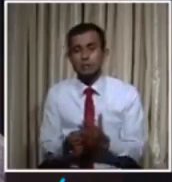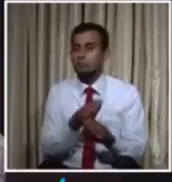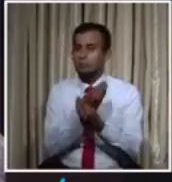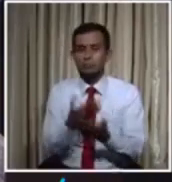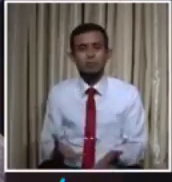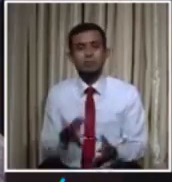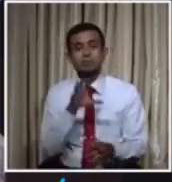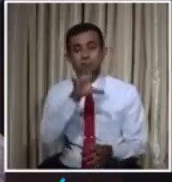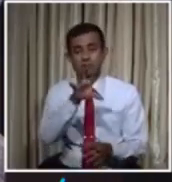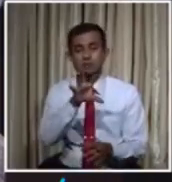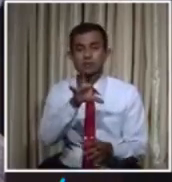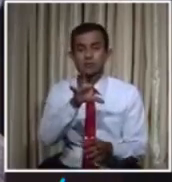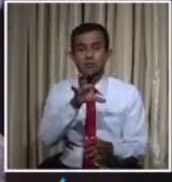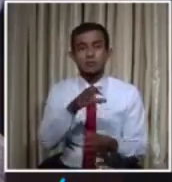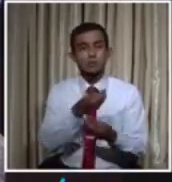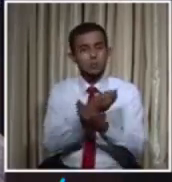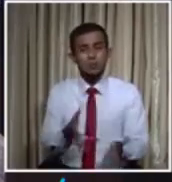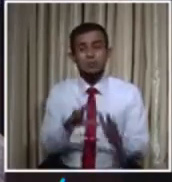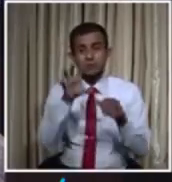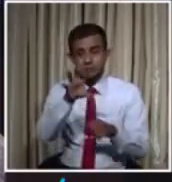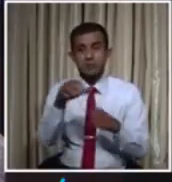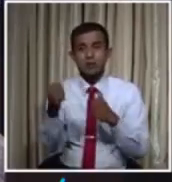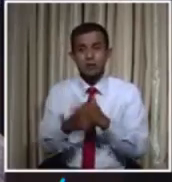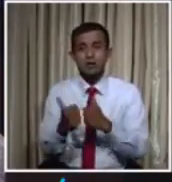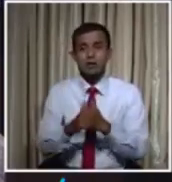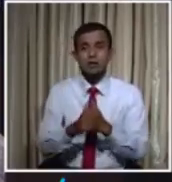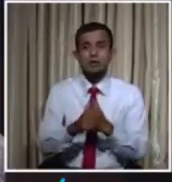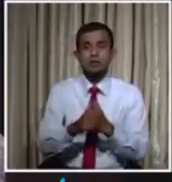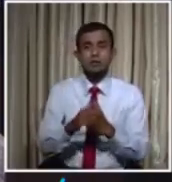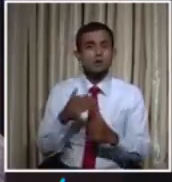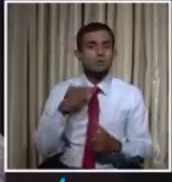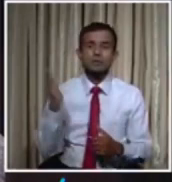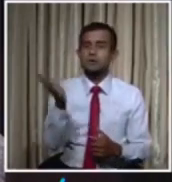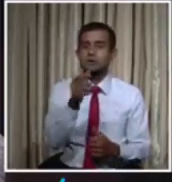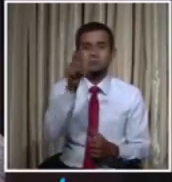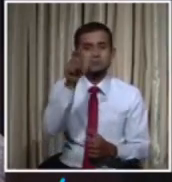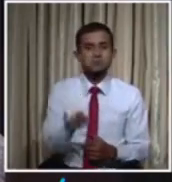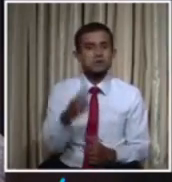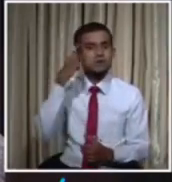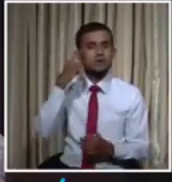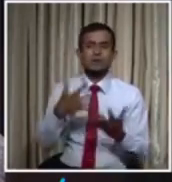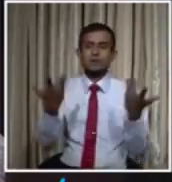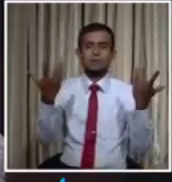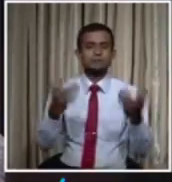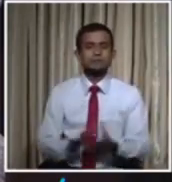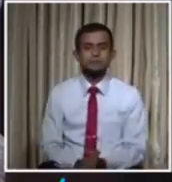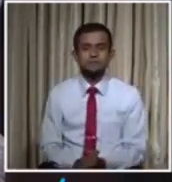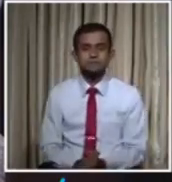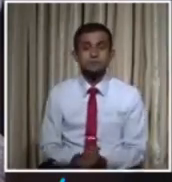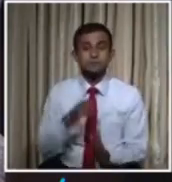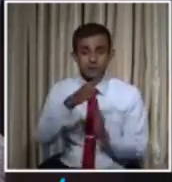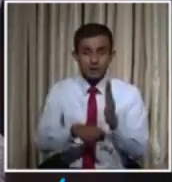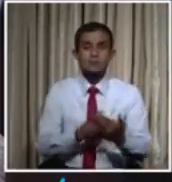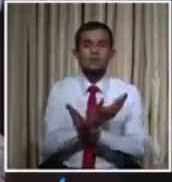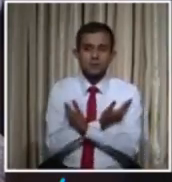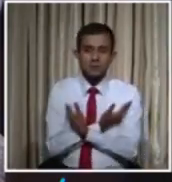රටක් පරාජිත රටක් නිර්මාණය කිරීම අපි කිසිම කෙනෙකුගේ හිතේ නැහැ. මේ රටට අපි